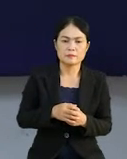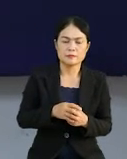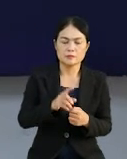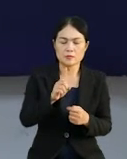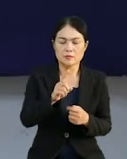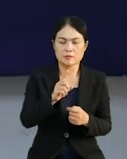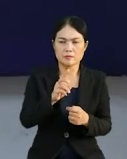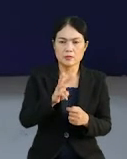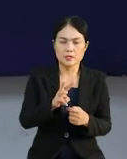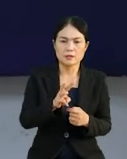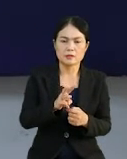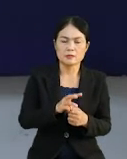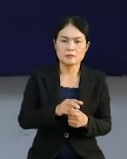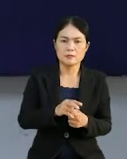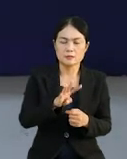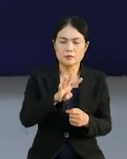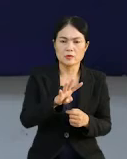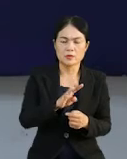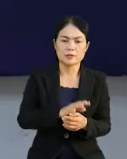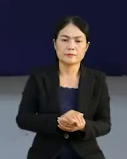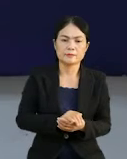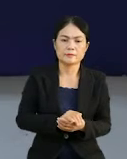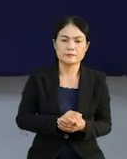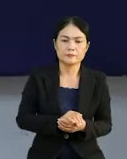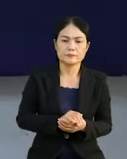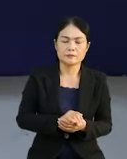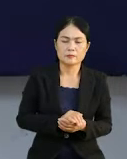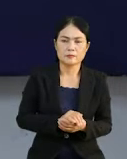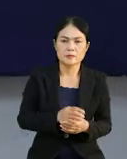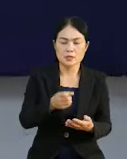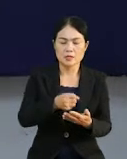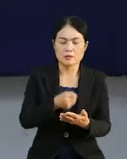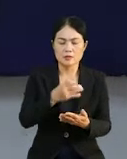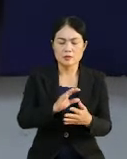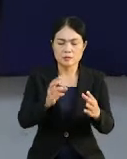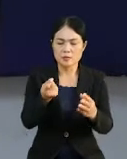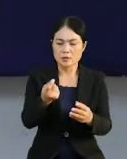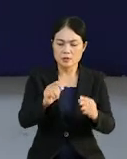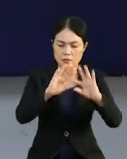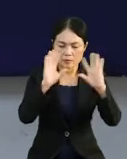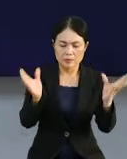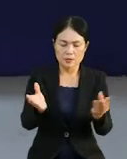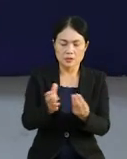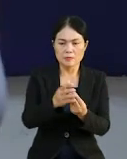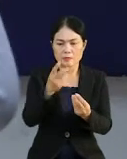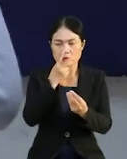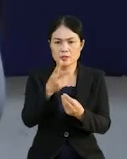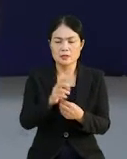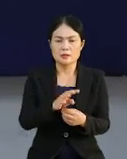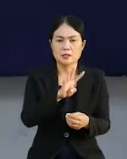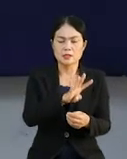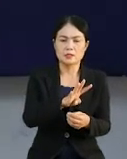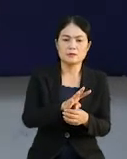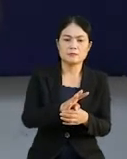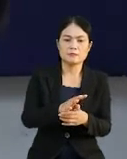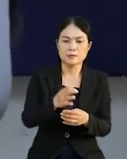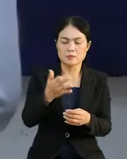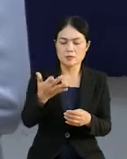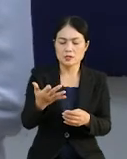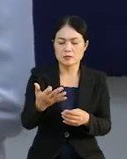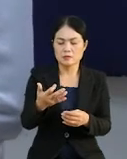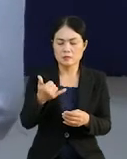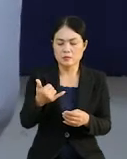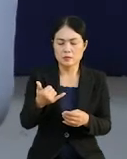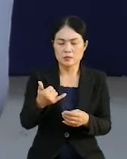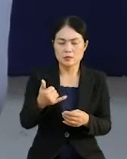muối, bộ pì bấy, bấy bộ muối buồn, chà, chẳng đầm lấy prạ xạ rộp rộp bỏ dưỡng, cứ khơi, buồn mơn, pram bấy